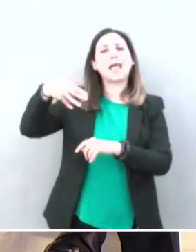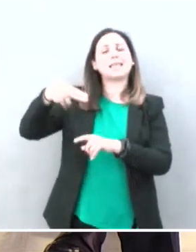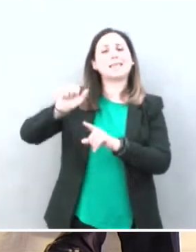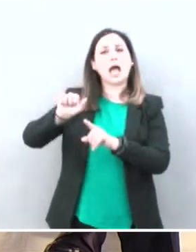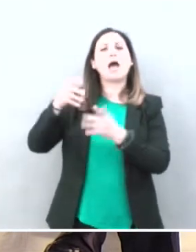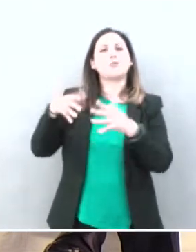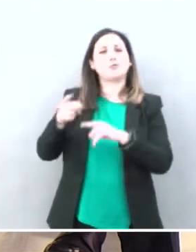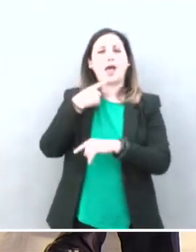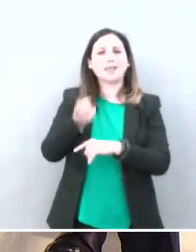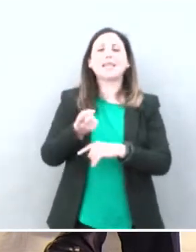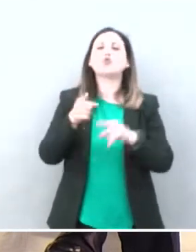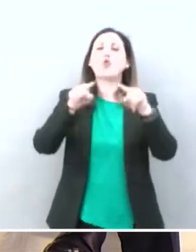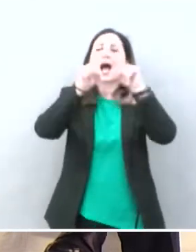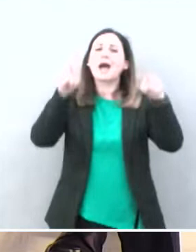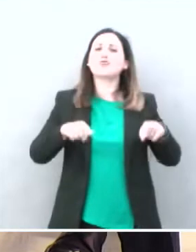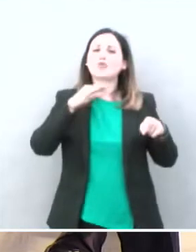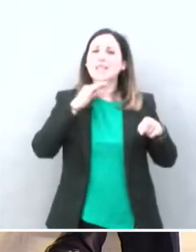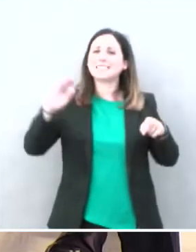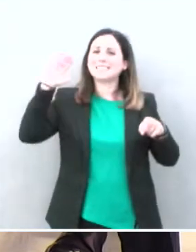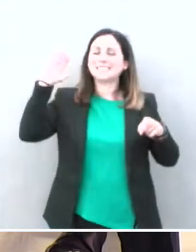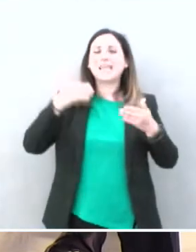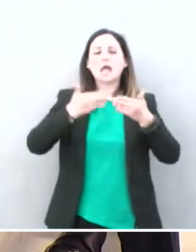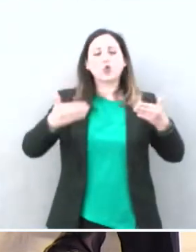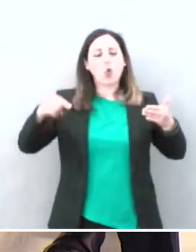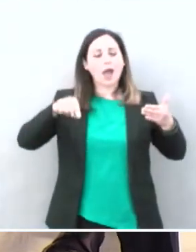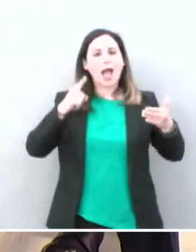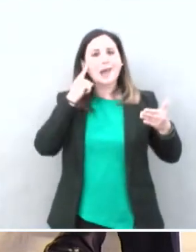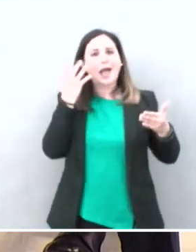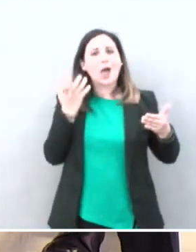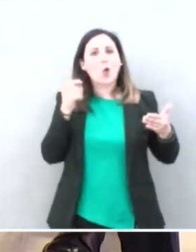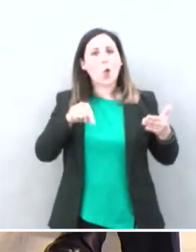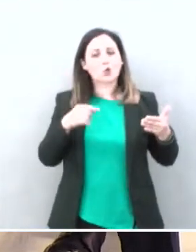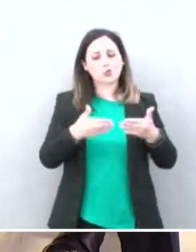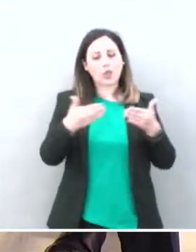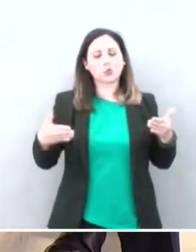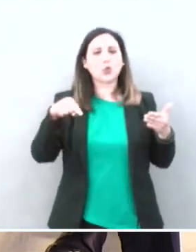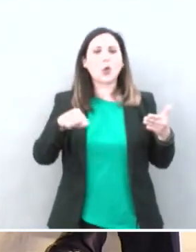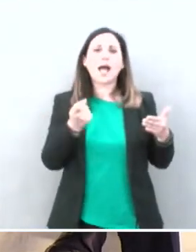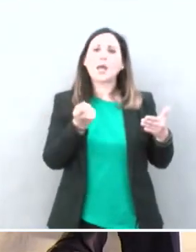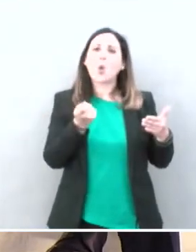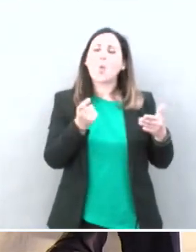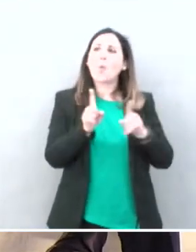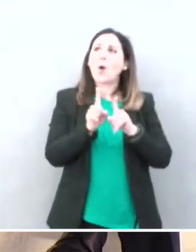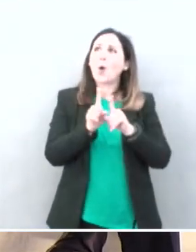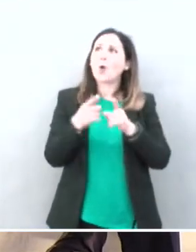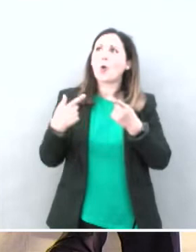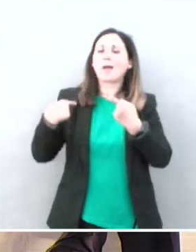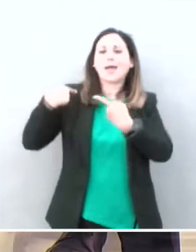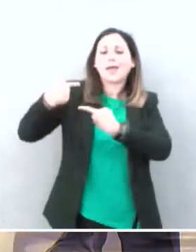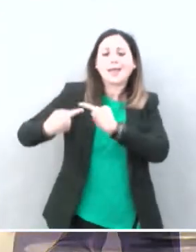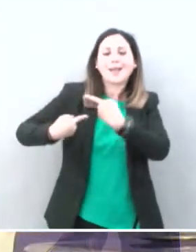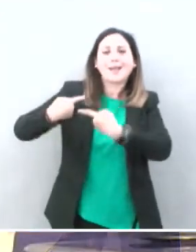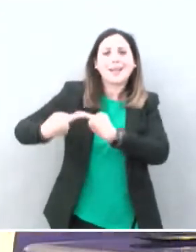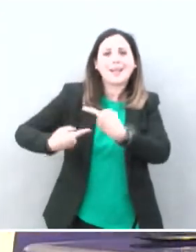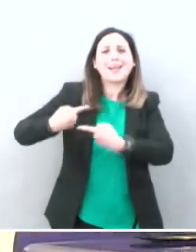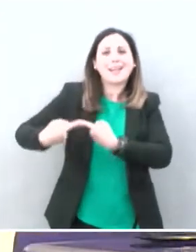delle dogane, e allora il concetto di dogana è una specie di residuato che in tanti dei